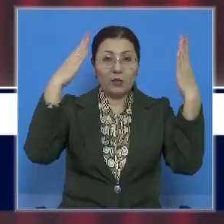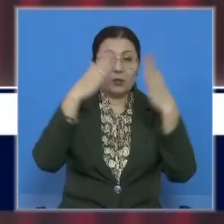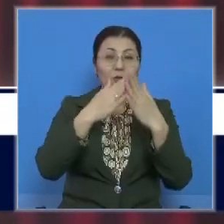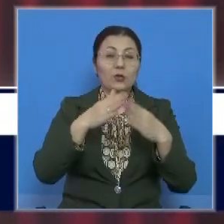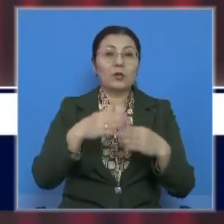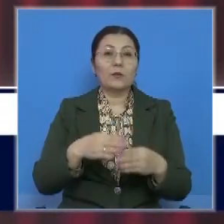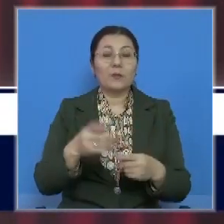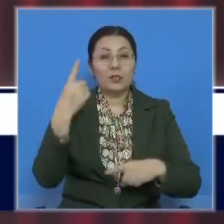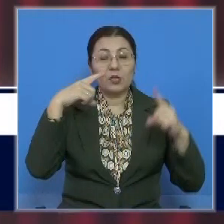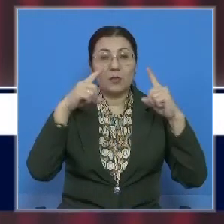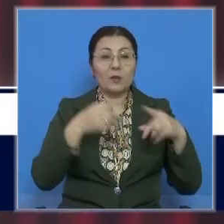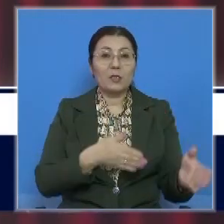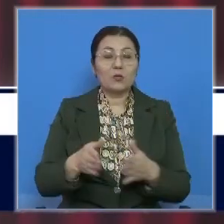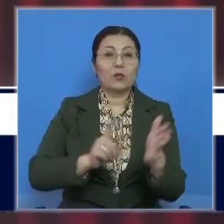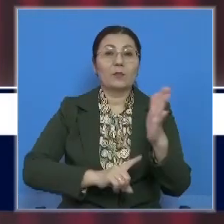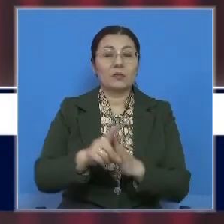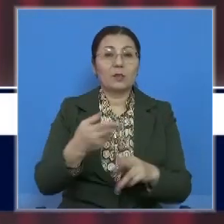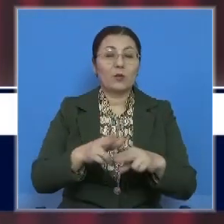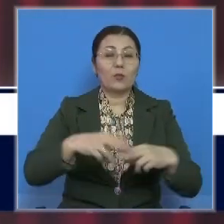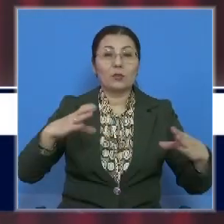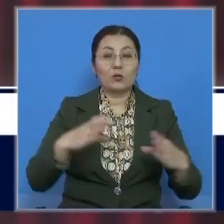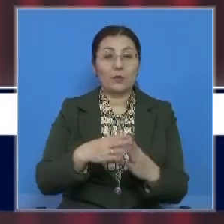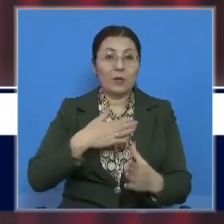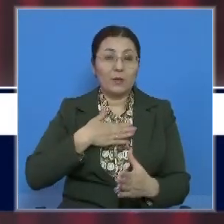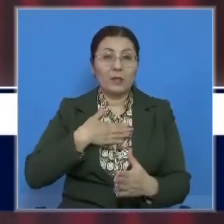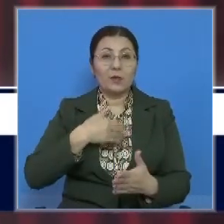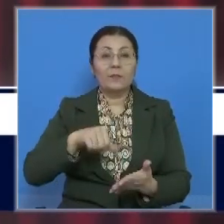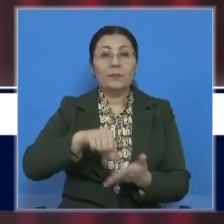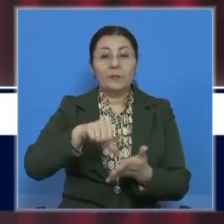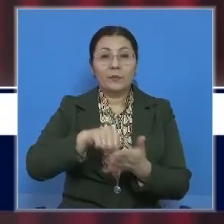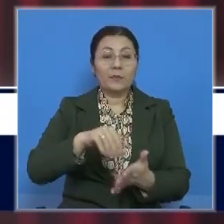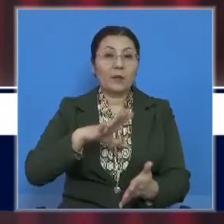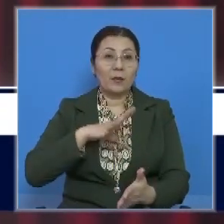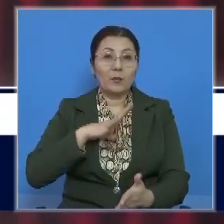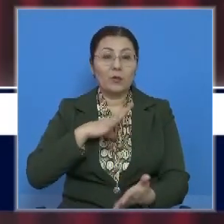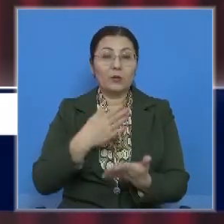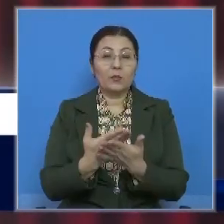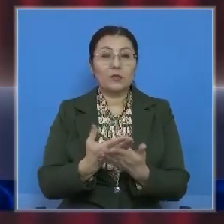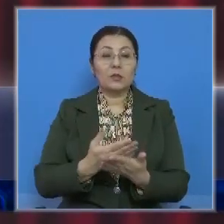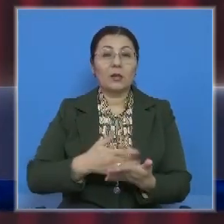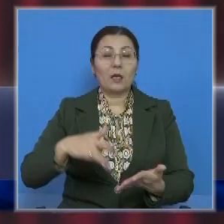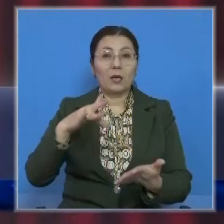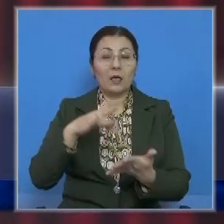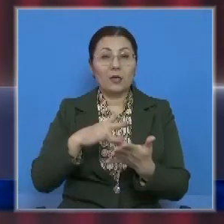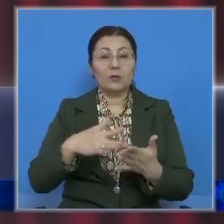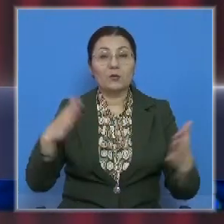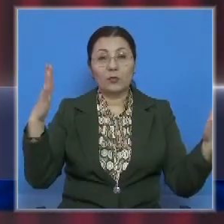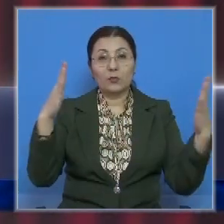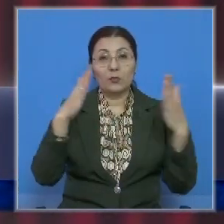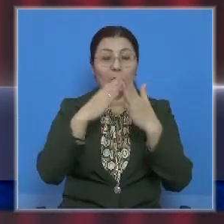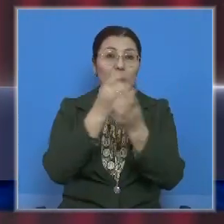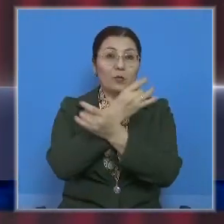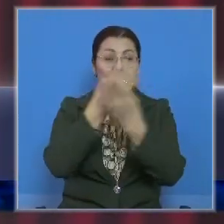Сол аталмыш топта менің де қызмет еткеніме, сол қалалық мәдениет үйіне деген бір кішкене